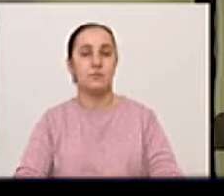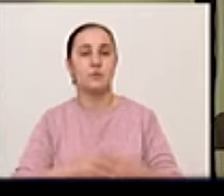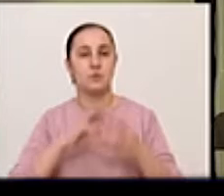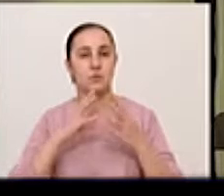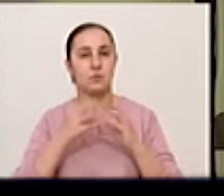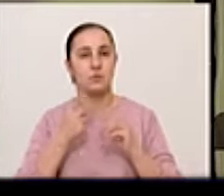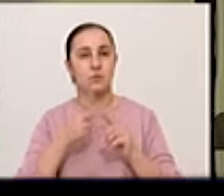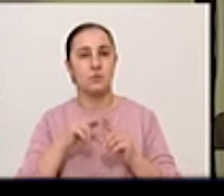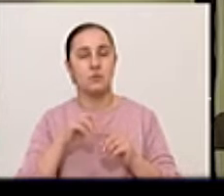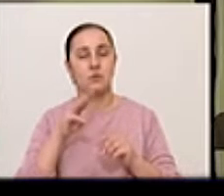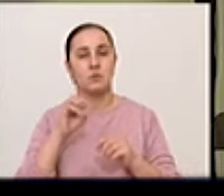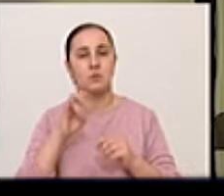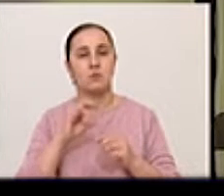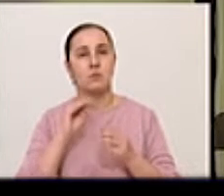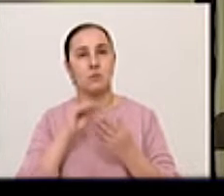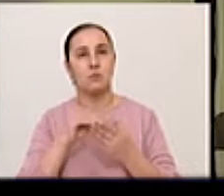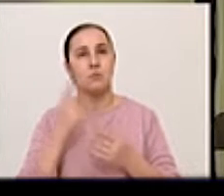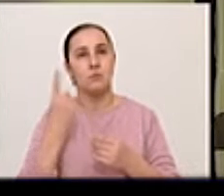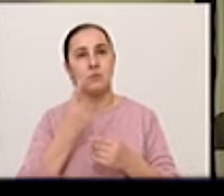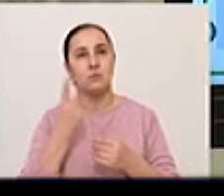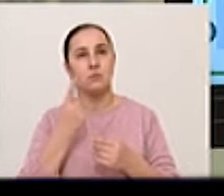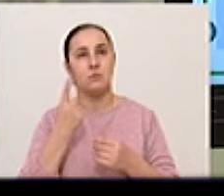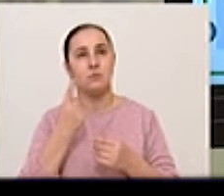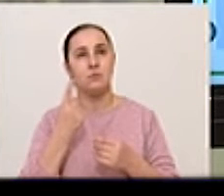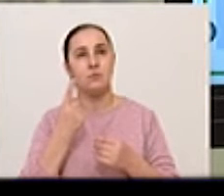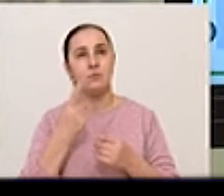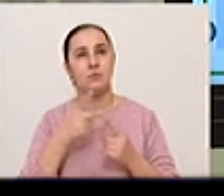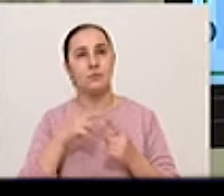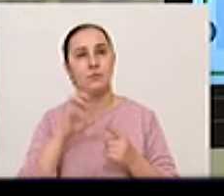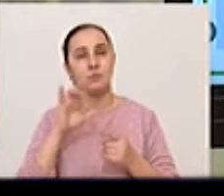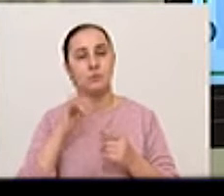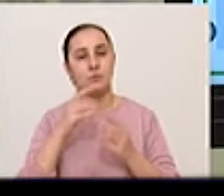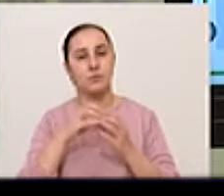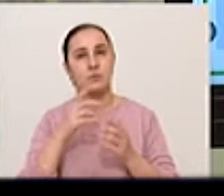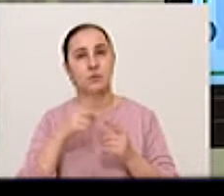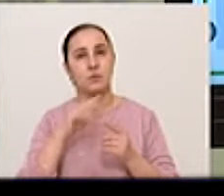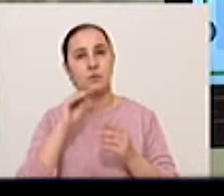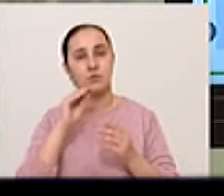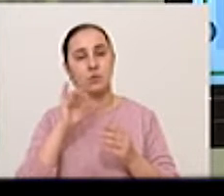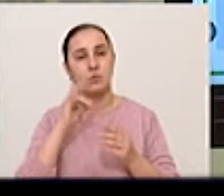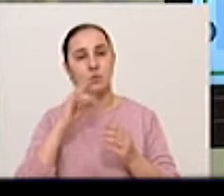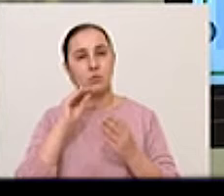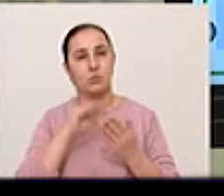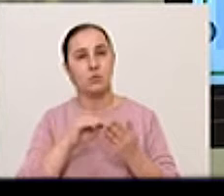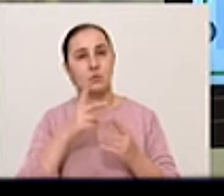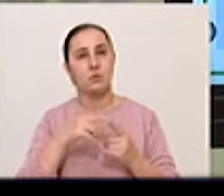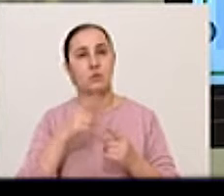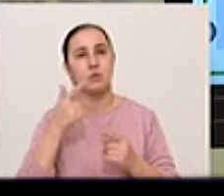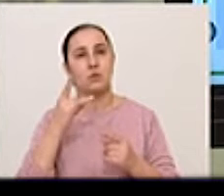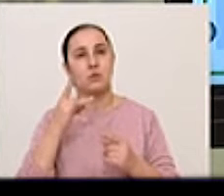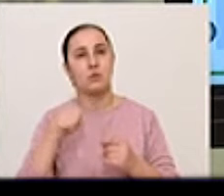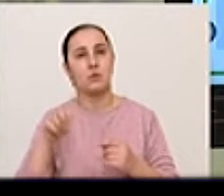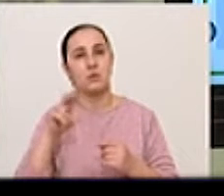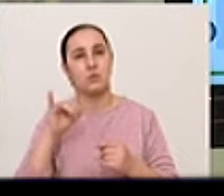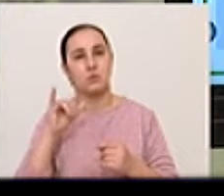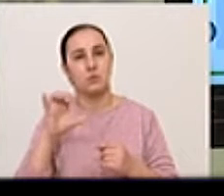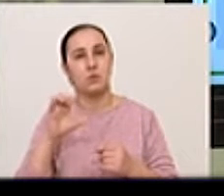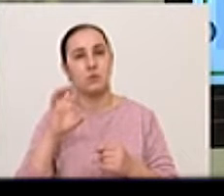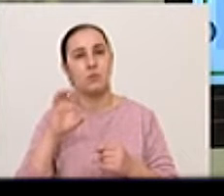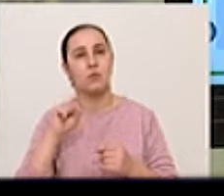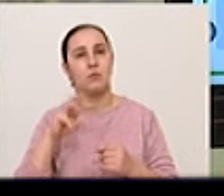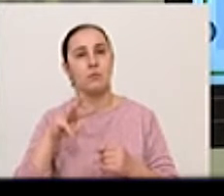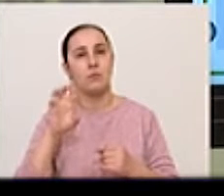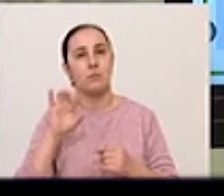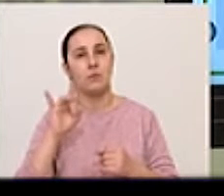Quyidagicha tasniflab qo'yamiz. Birinchi, bo'g'inga urg'u tushadigan so'zlar: gradus,